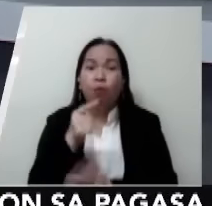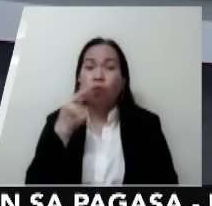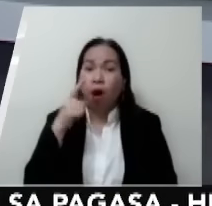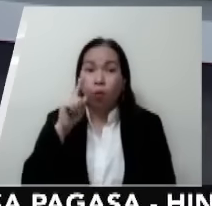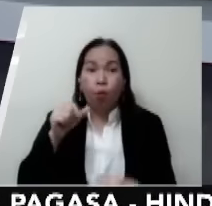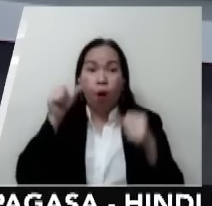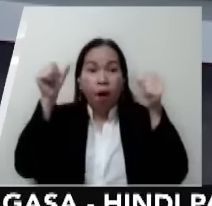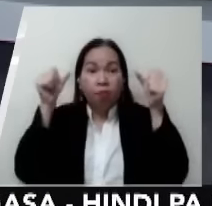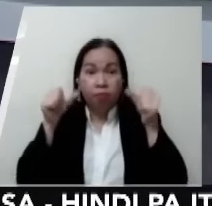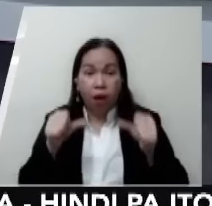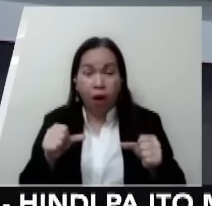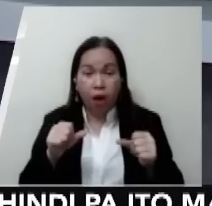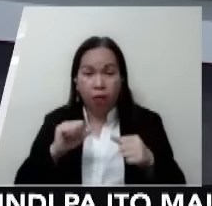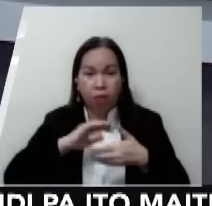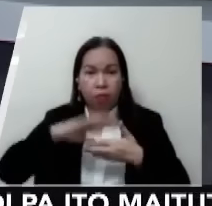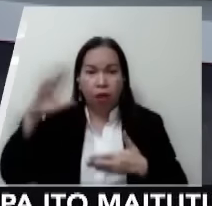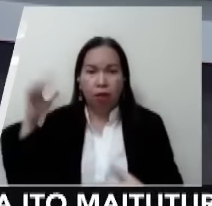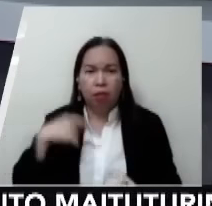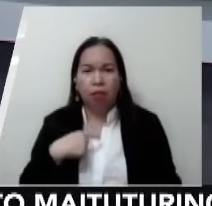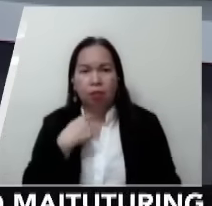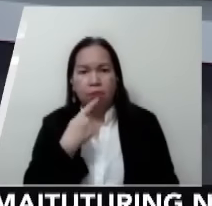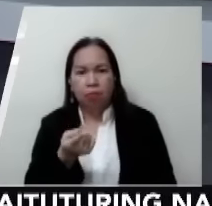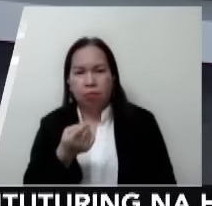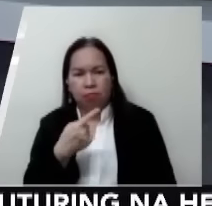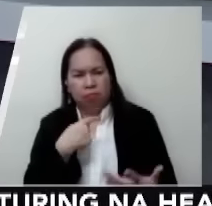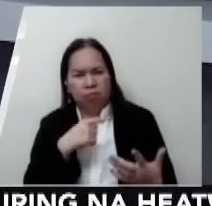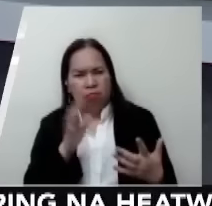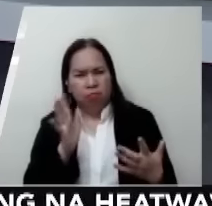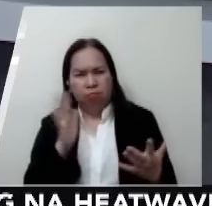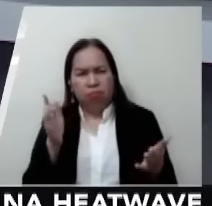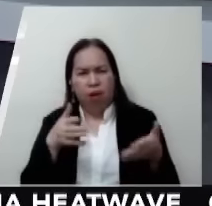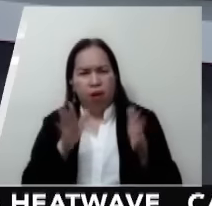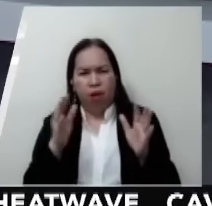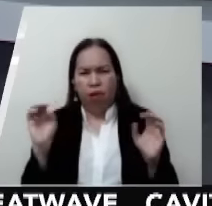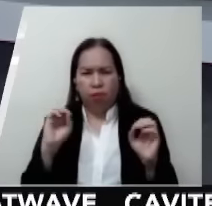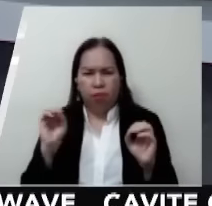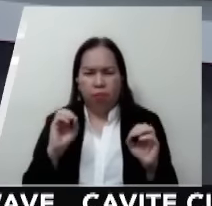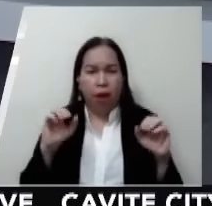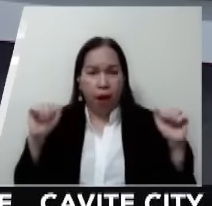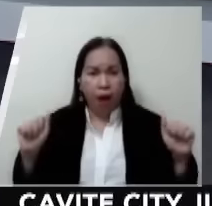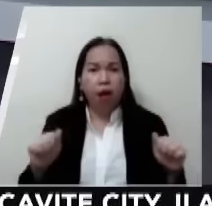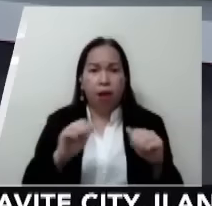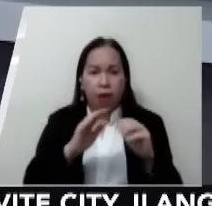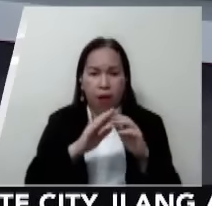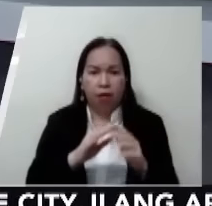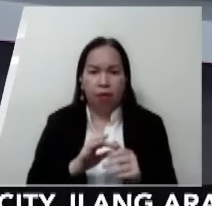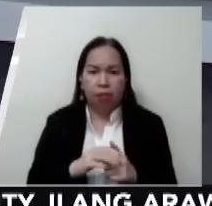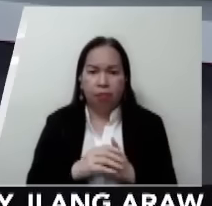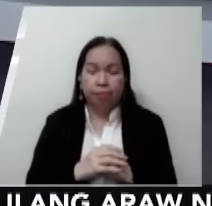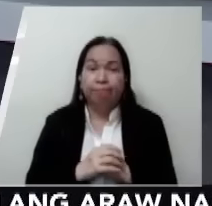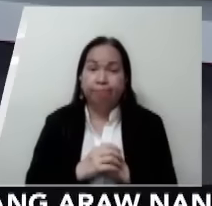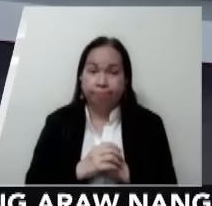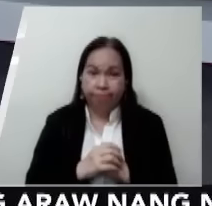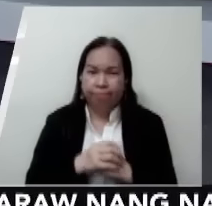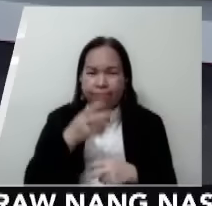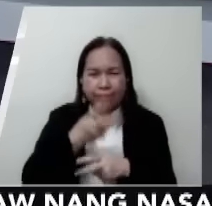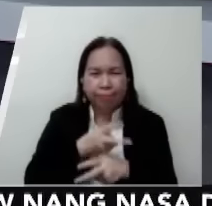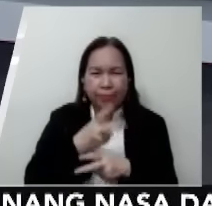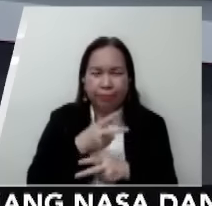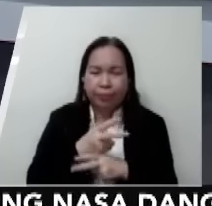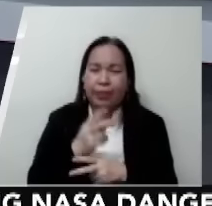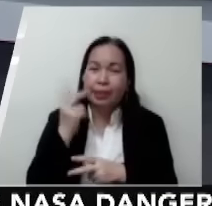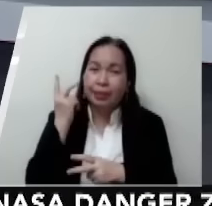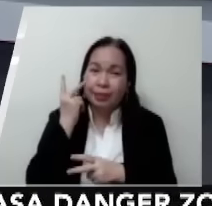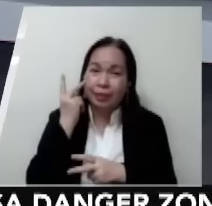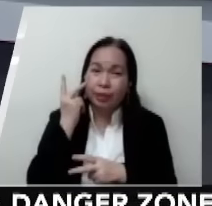Wala yung permit ayon sa Kapitolyo ng Albayan at may karampatang multa. Nakatutok si Chris Novello ng GMA